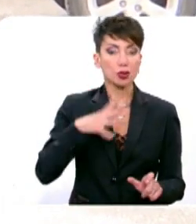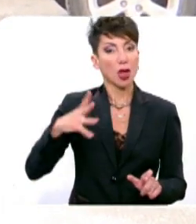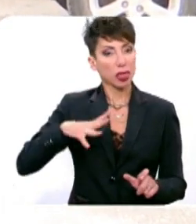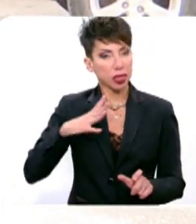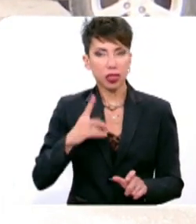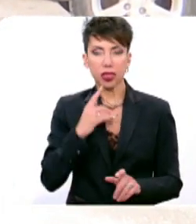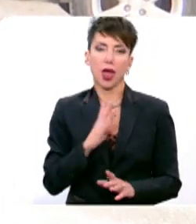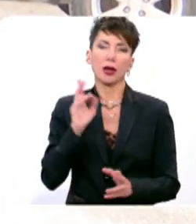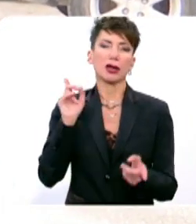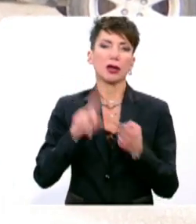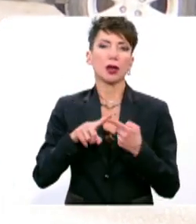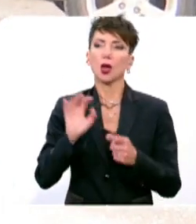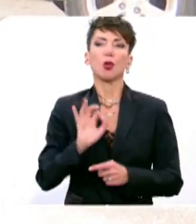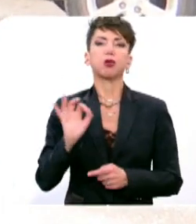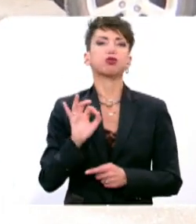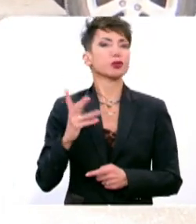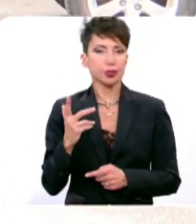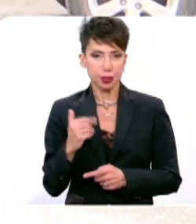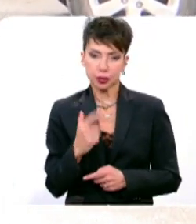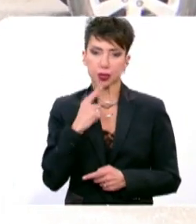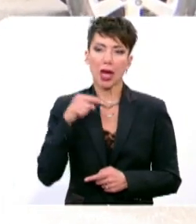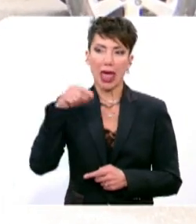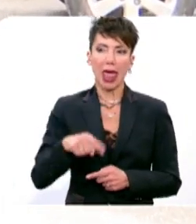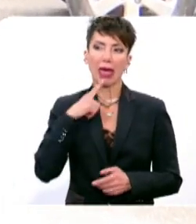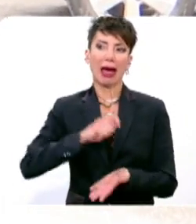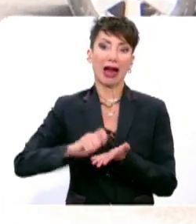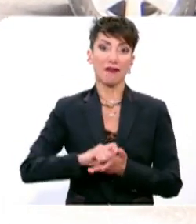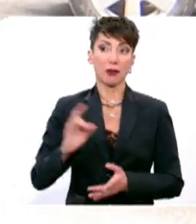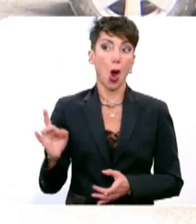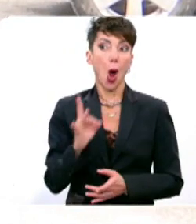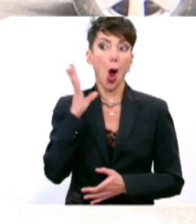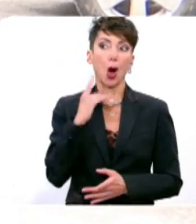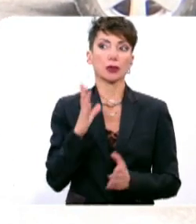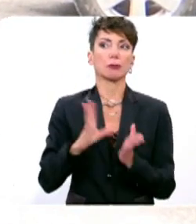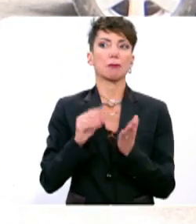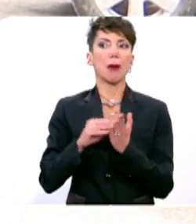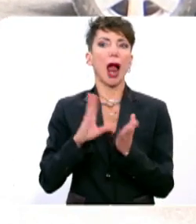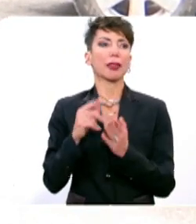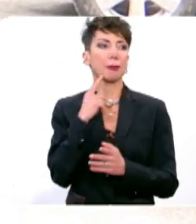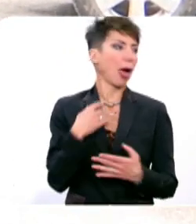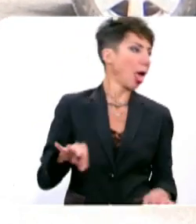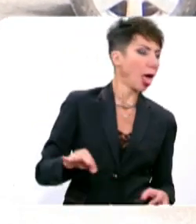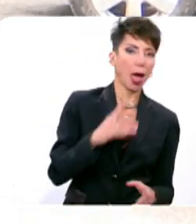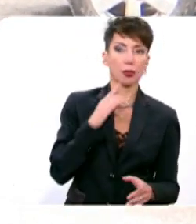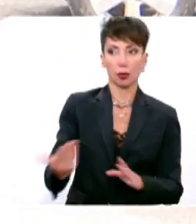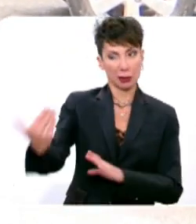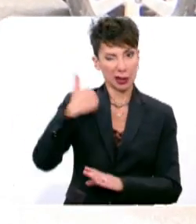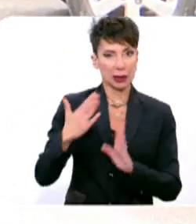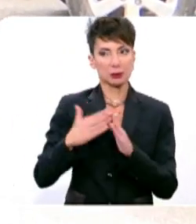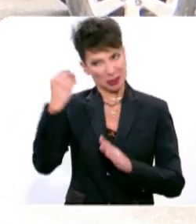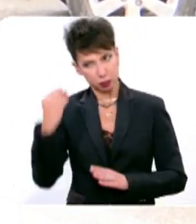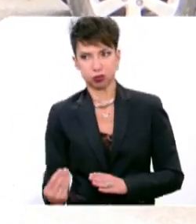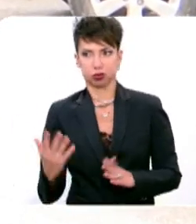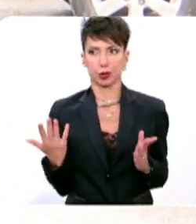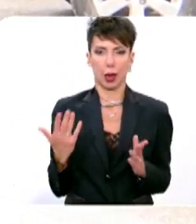στο γραφείο του μόνο όταν δεν υπήρχαν μέσα άλλοι υπάλληλοι, σε καταστήματα, σε χώρους στάθμευσης, ακόμη και στο σπίτι του. Προηγουμένως του